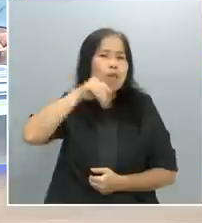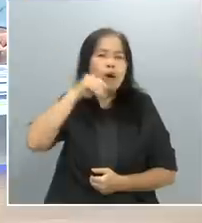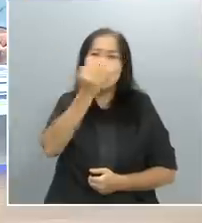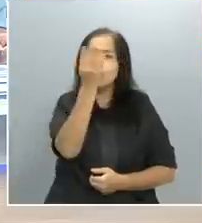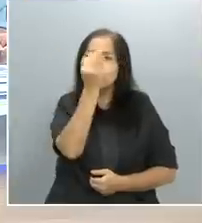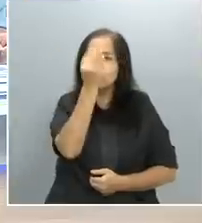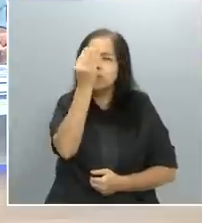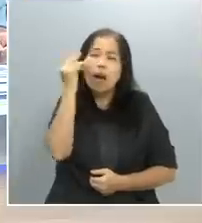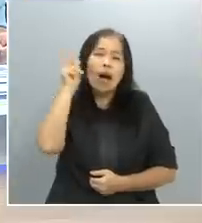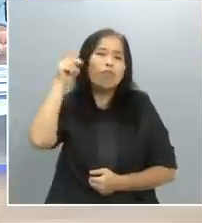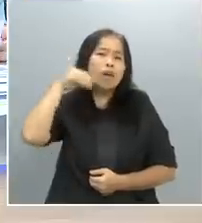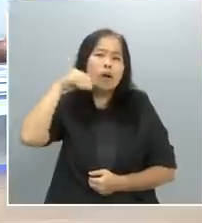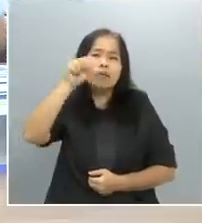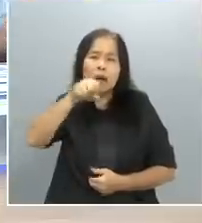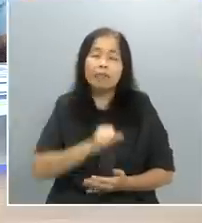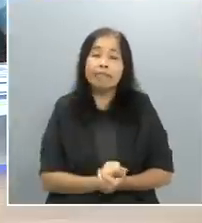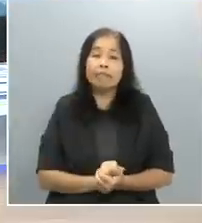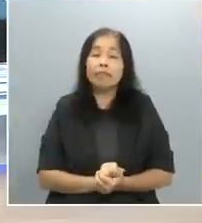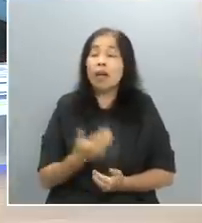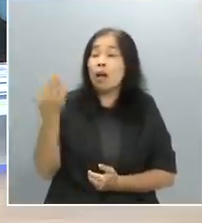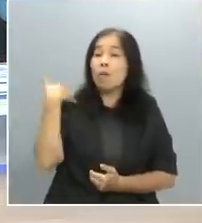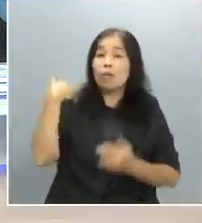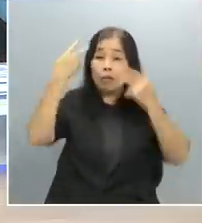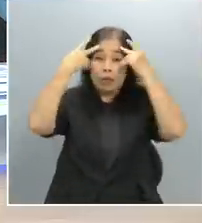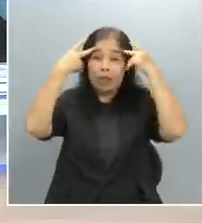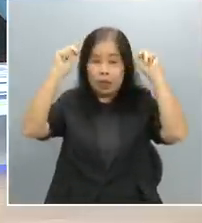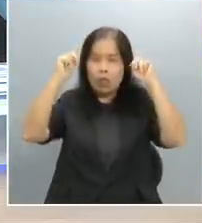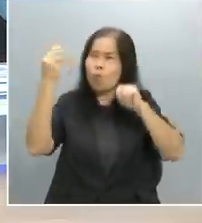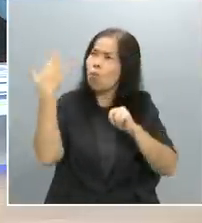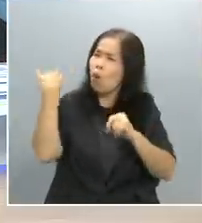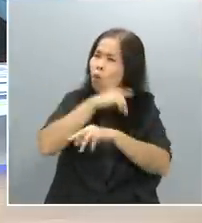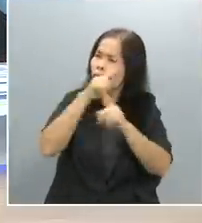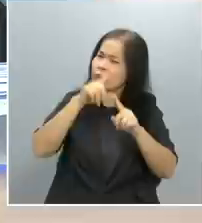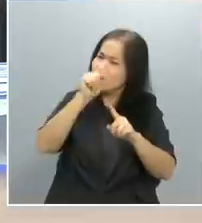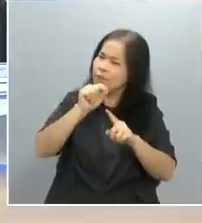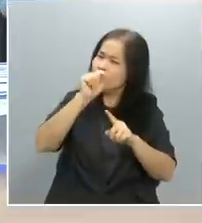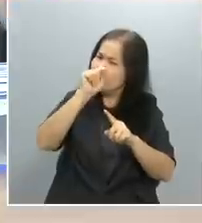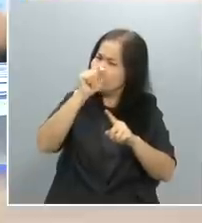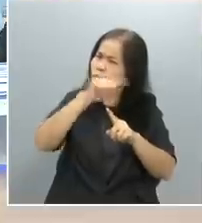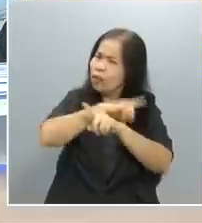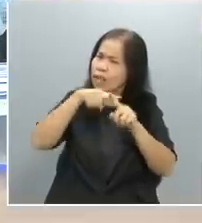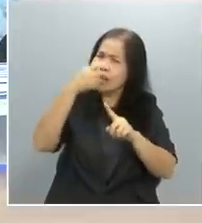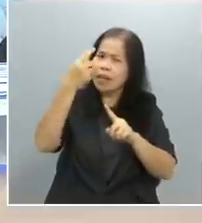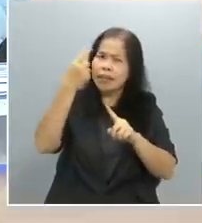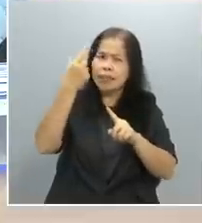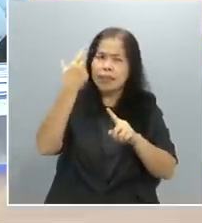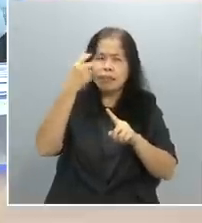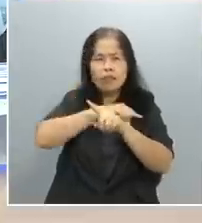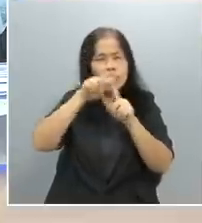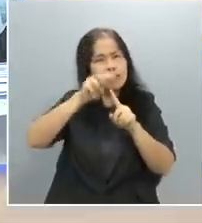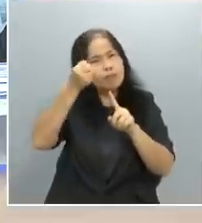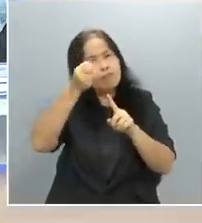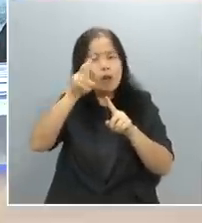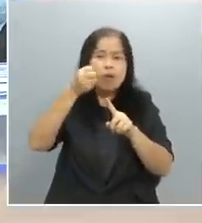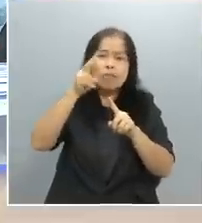ท่านผู้ชมครับวันโหวตนายกรัฐมนตรีน่าจะเป็นวันที่22สิงหาคมซึ่งตรงกับวันอังคาร ค่ะ เมื่อเช้านี้